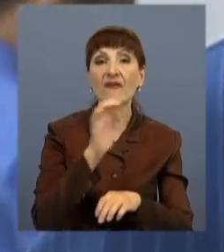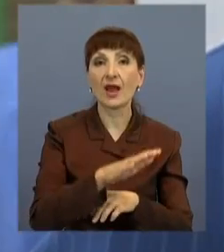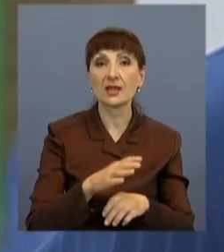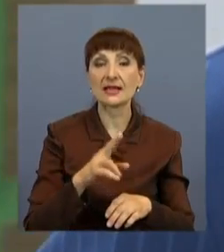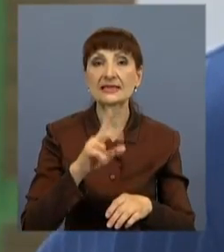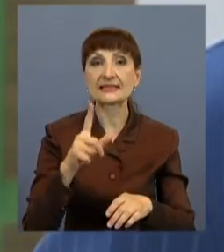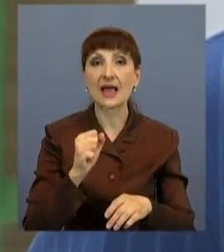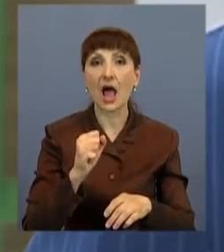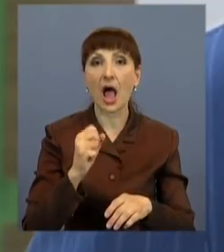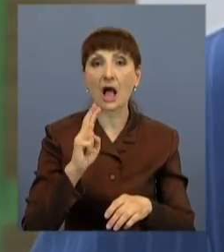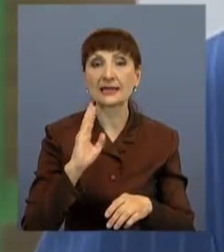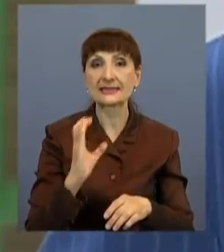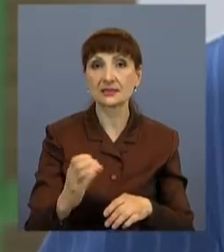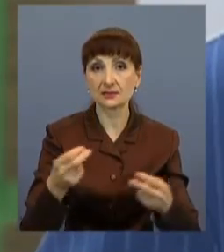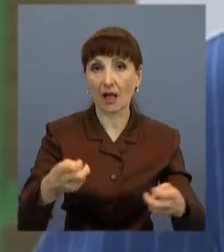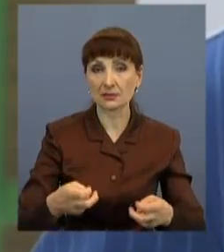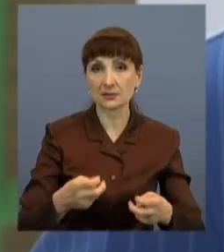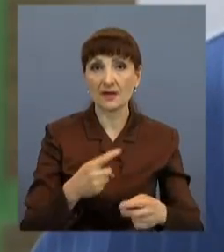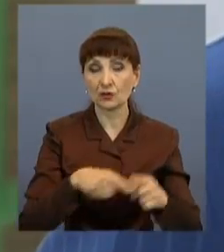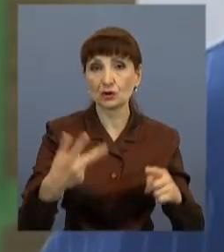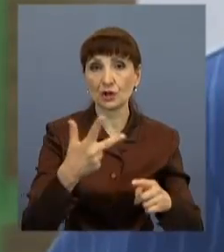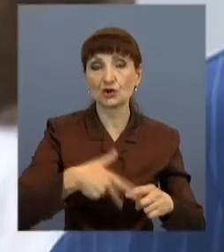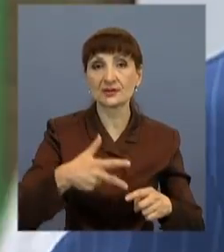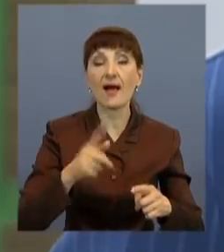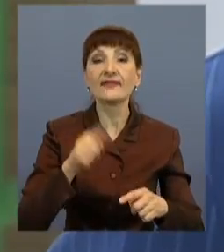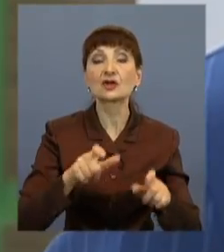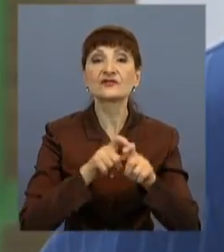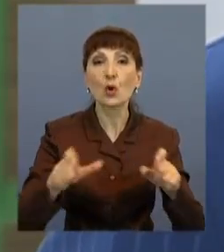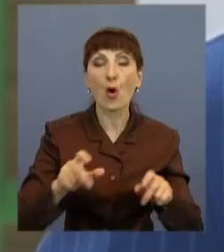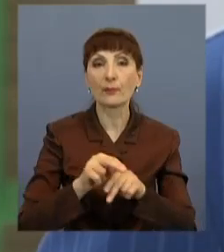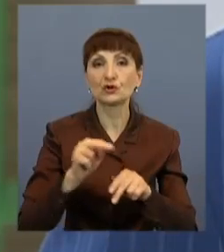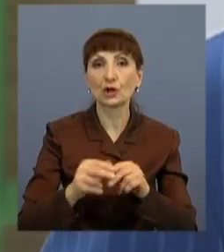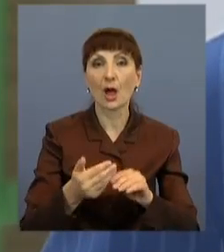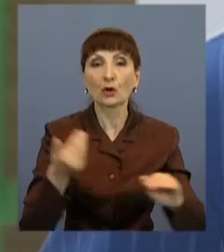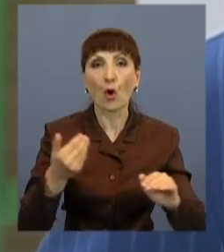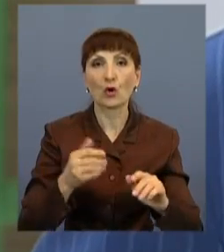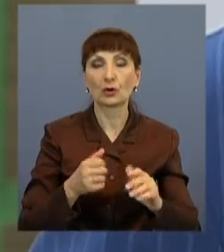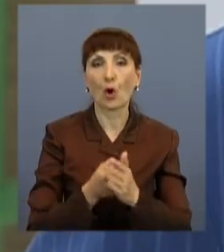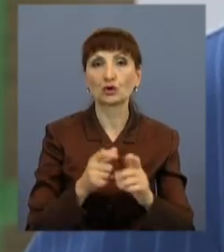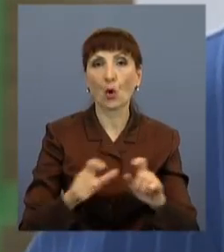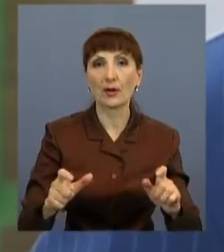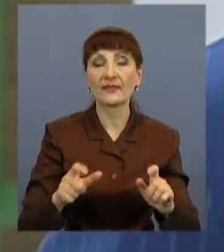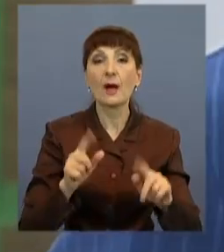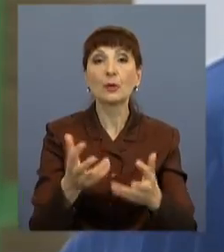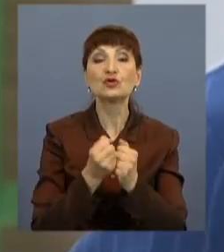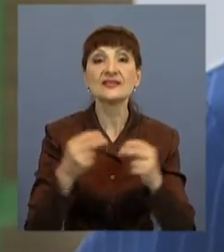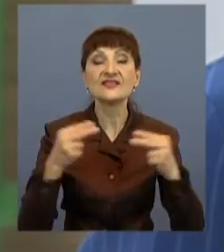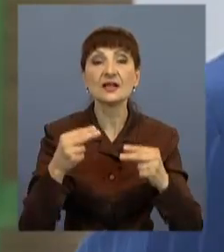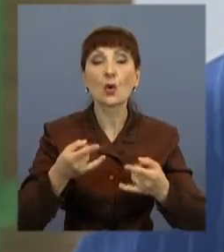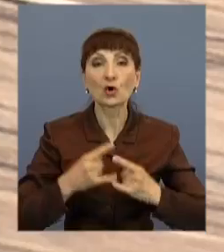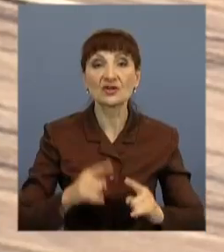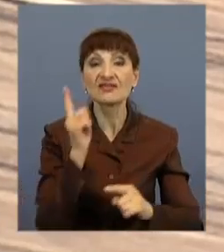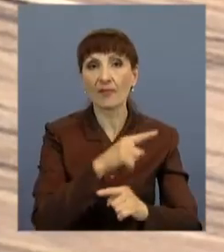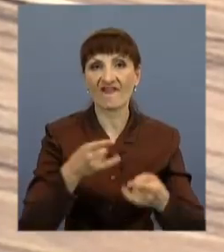течение 3 часов. Также в сфере дошкольного образования. Получение свидетельства о рождении моментально в